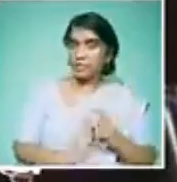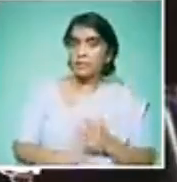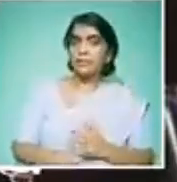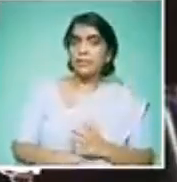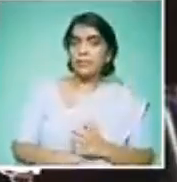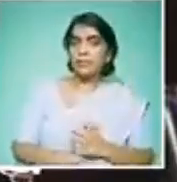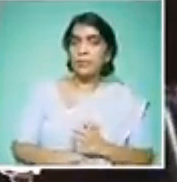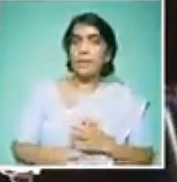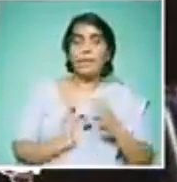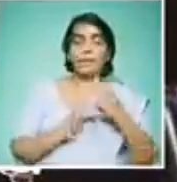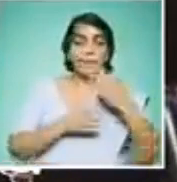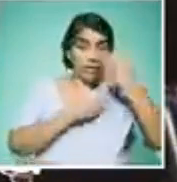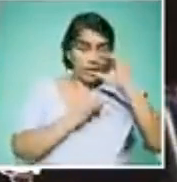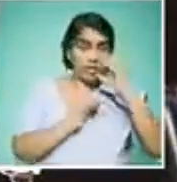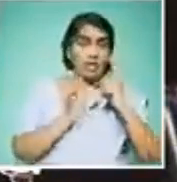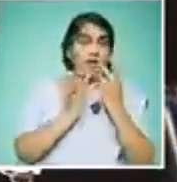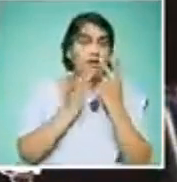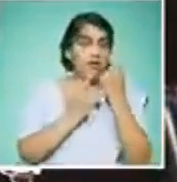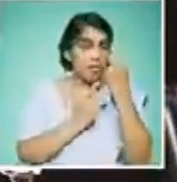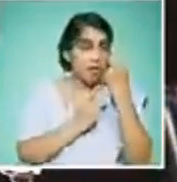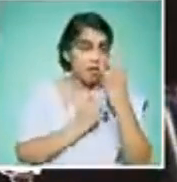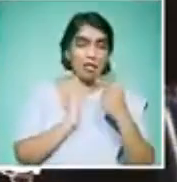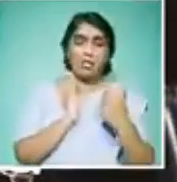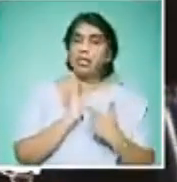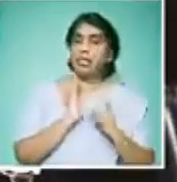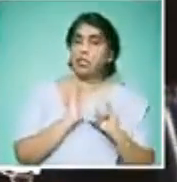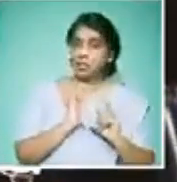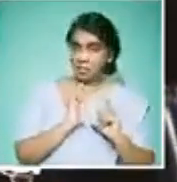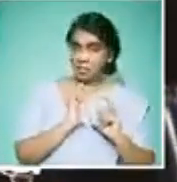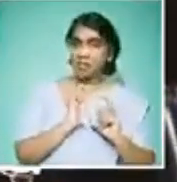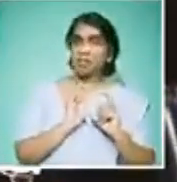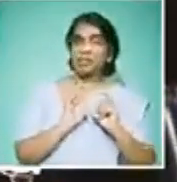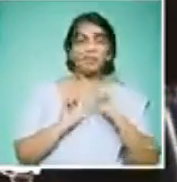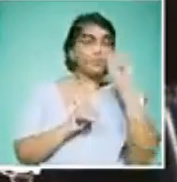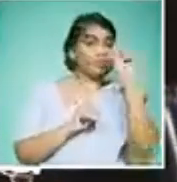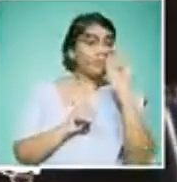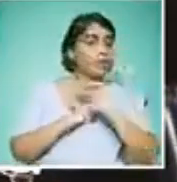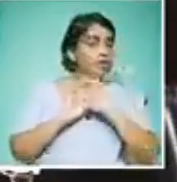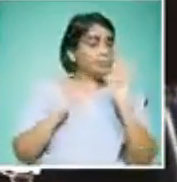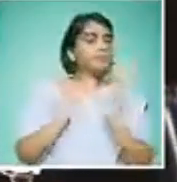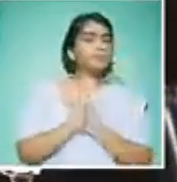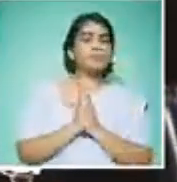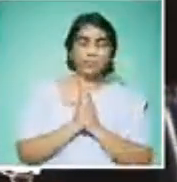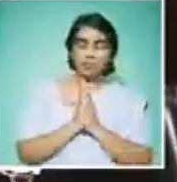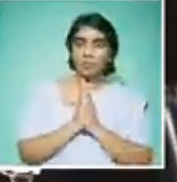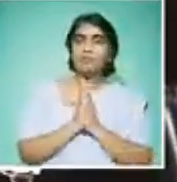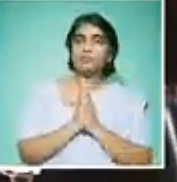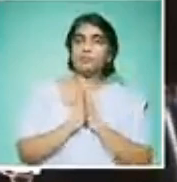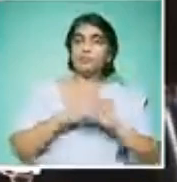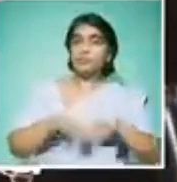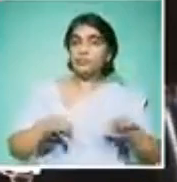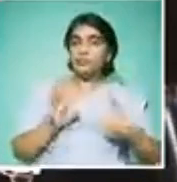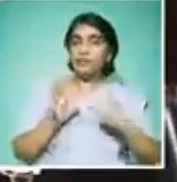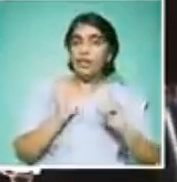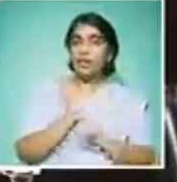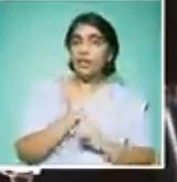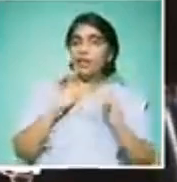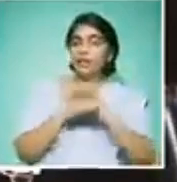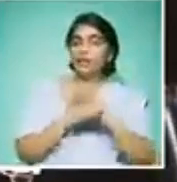හැබැයි බයෝ, මැත්, ටෙක්නොලොජි මේ විෂය ධාරාවන් තුනෙන්ම දරුවෝ A-level වලට